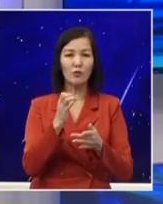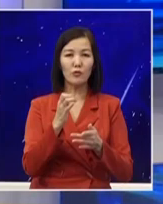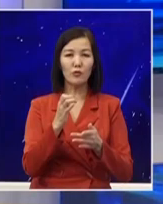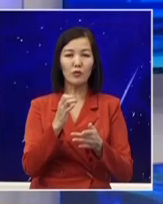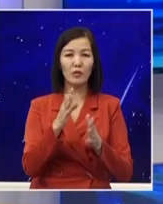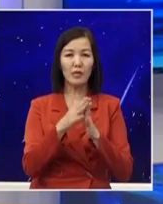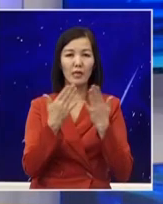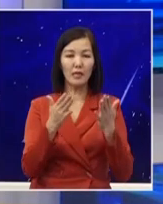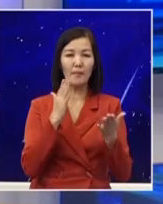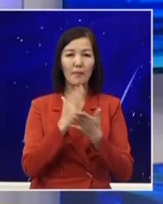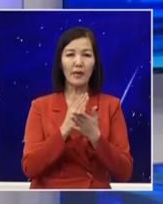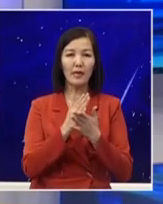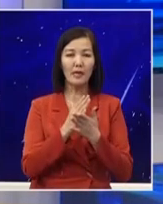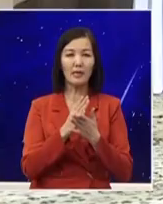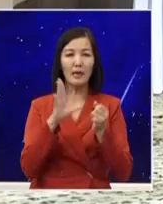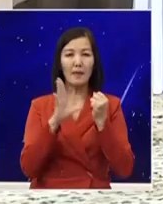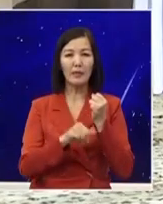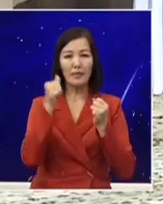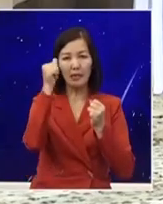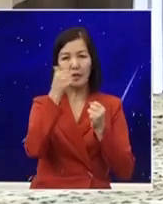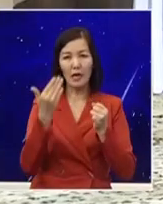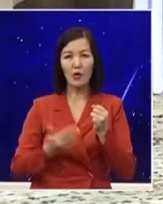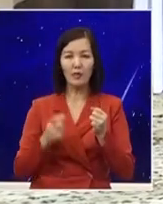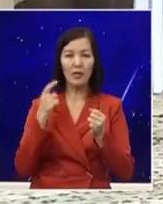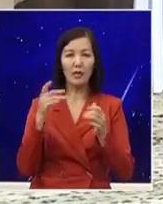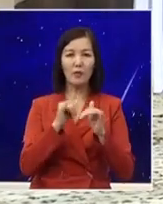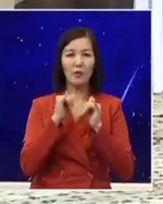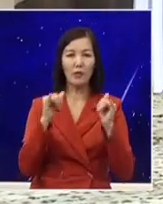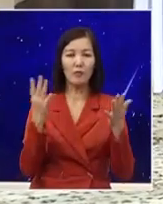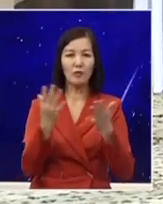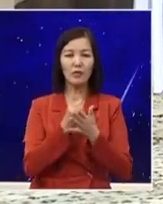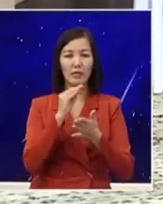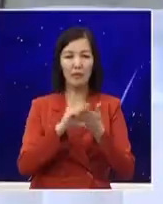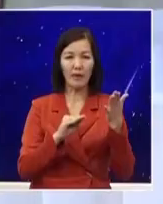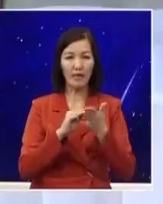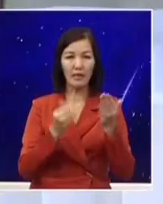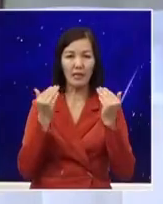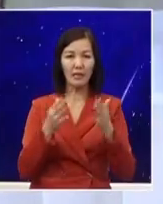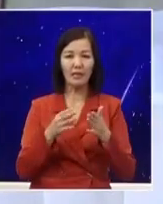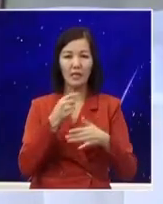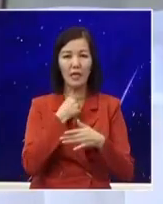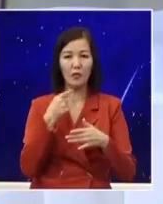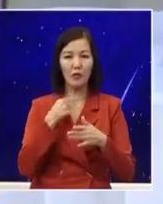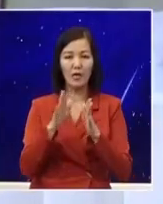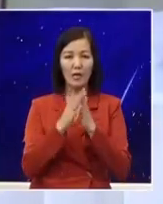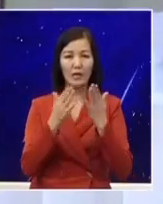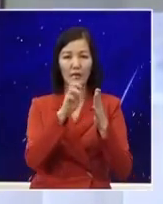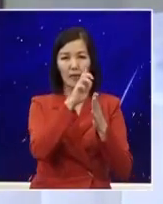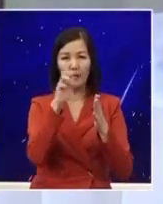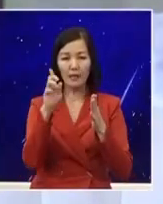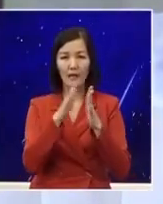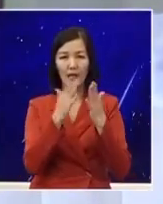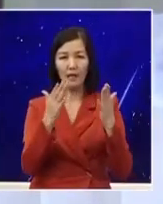шыққан. Онда шаһардың соңғы жылдардағы әлеуметтік экономикалық даму жетістіктері баяндалған. Енді облыс орталығындағы кітапханаларға